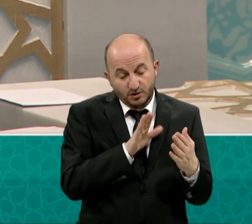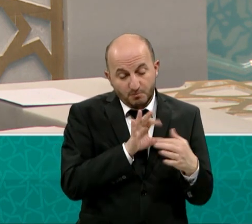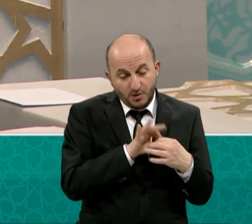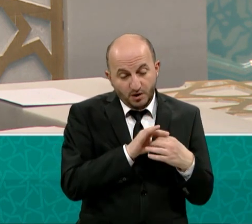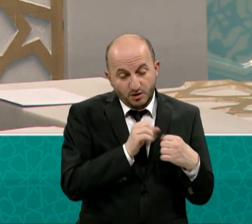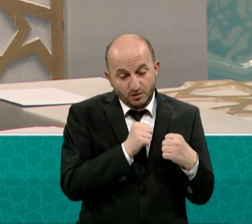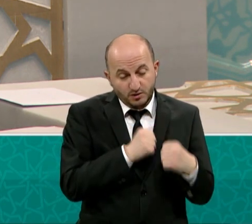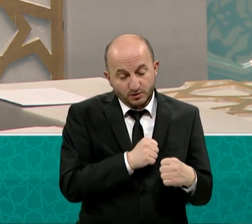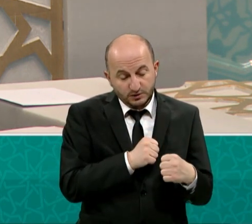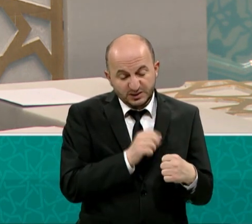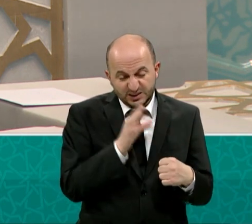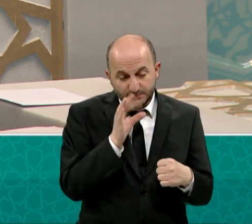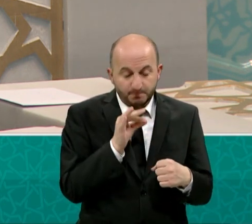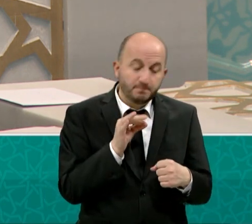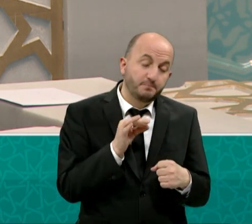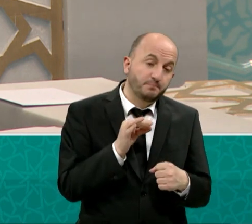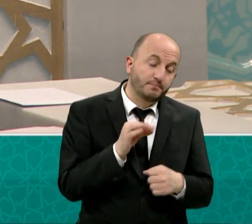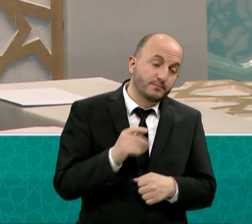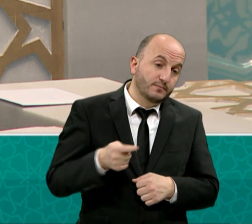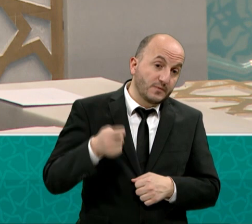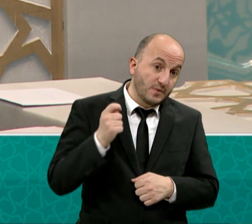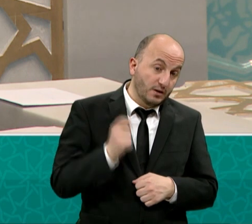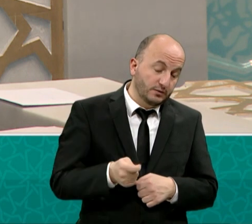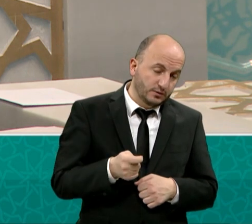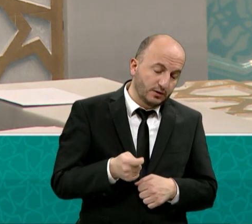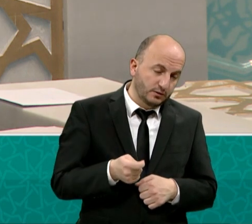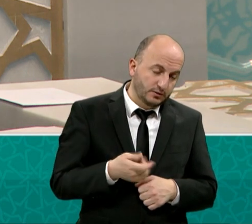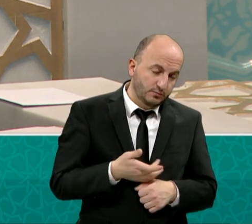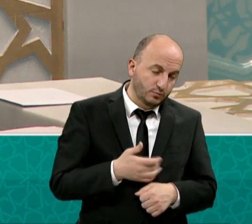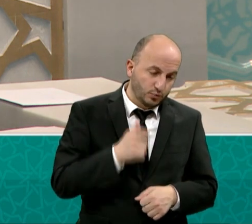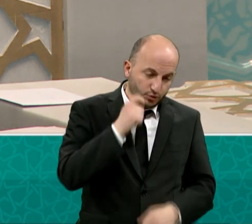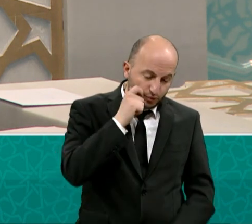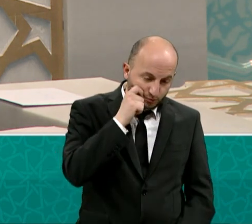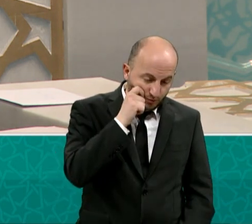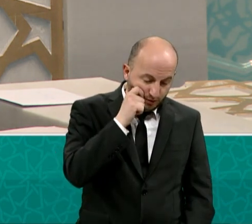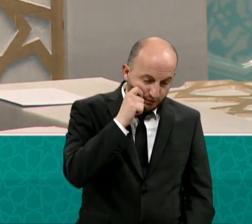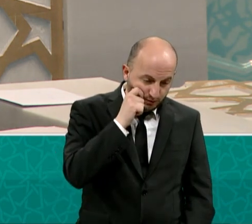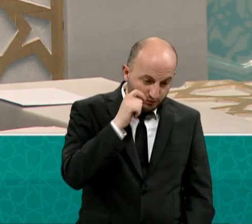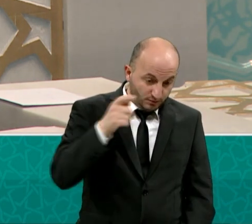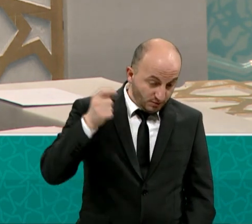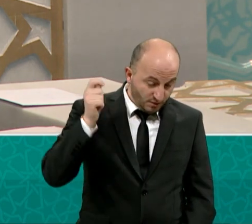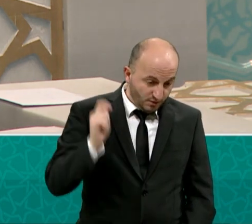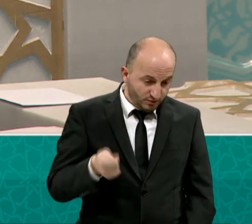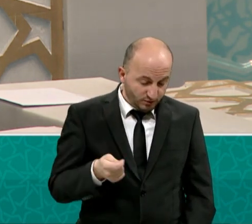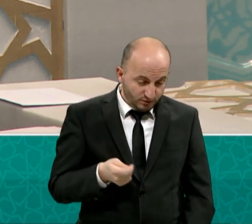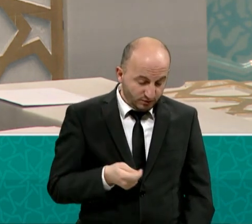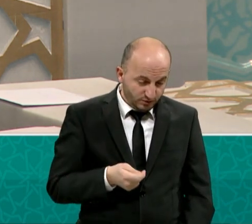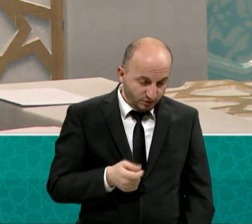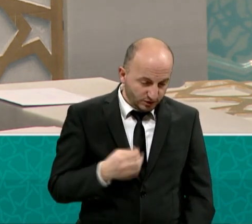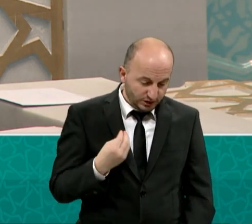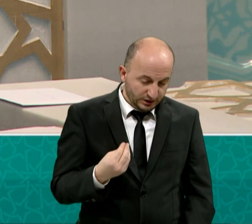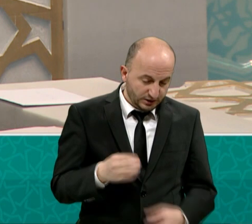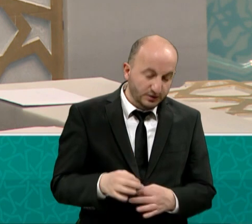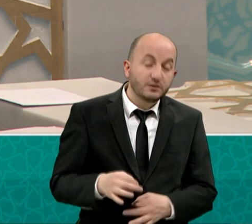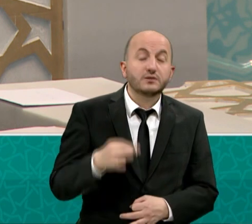bağlı kalır. Kim? Gerçek dindar, gerçek Müslüman, Allah'ın takdir ettiği salih insan, iyi